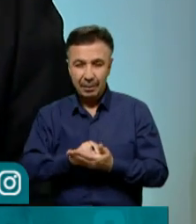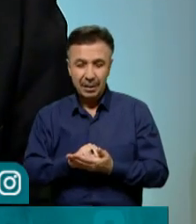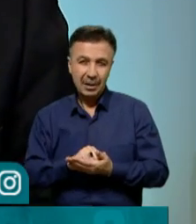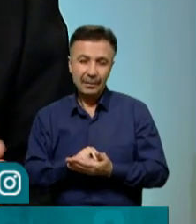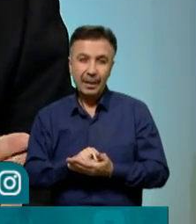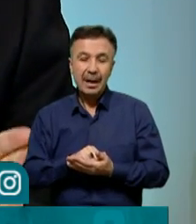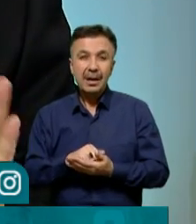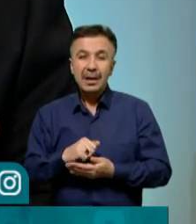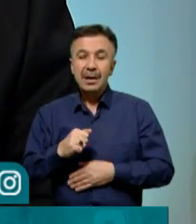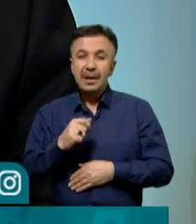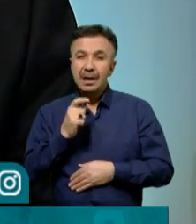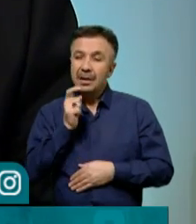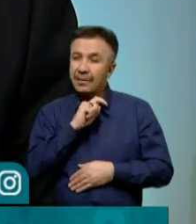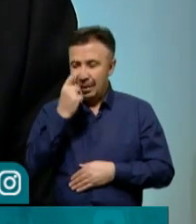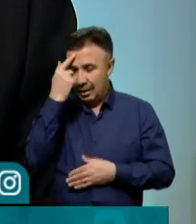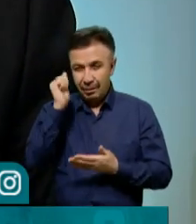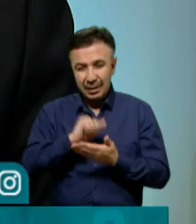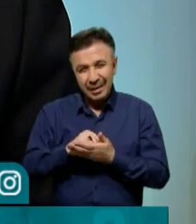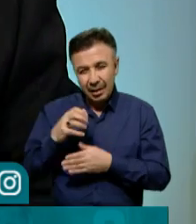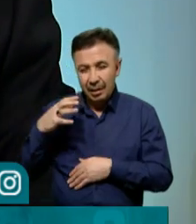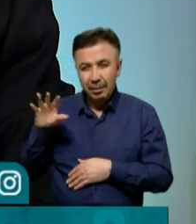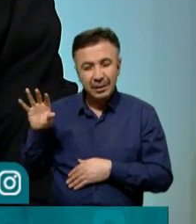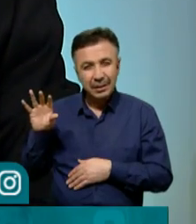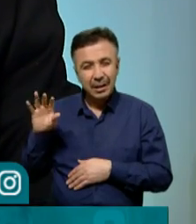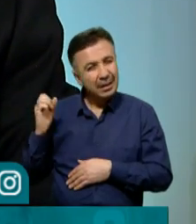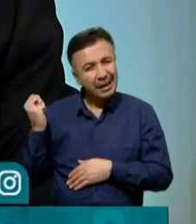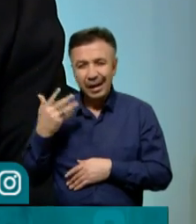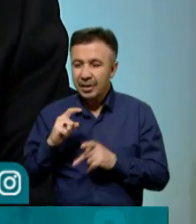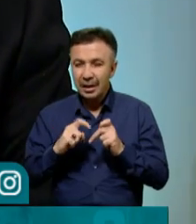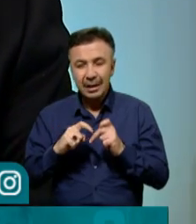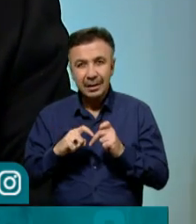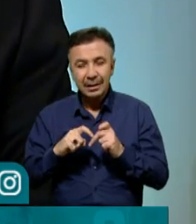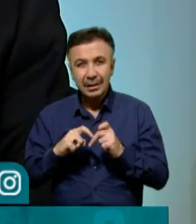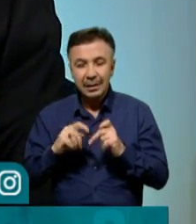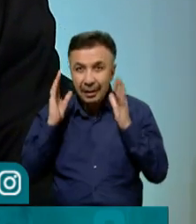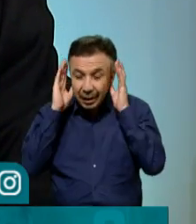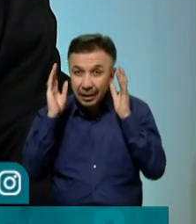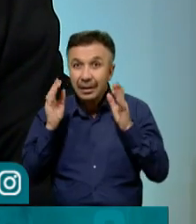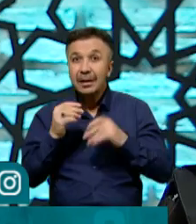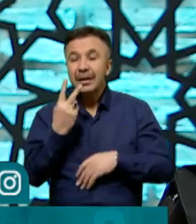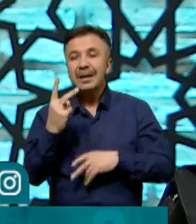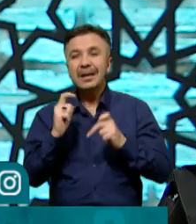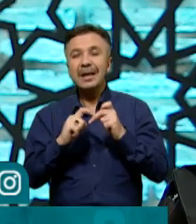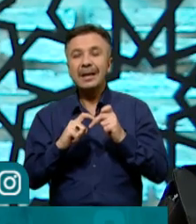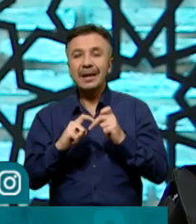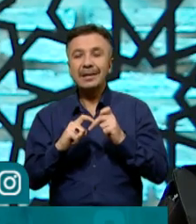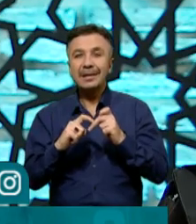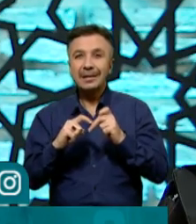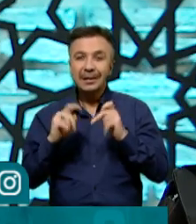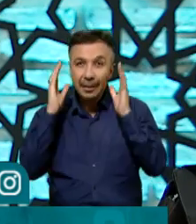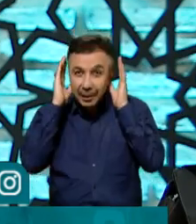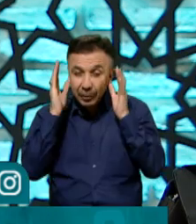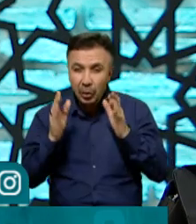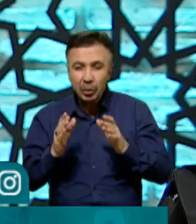ne yapacak? Yine seyif secdesi yapacak ama kaç rekat kıldı? İki rekat kılmış oldu. Eyvallah. İki rekat.